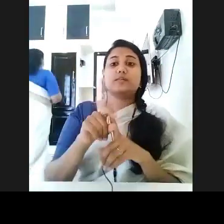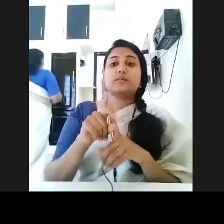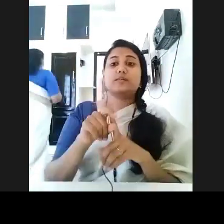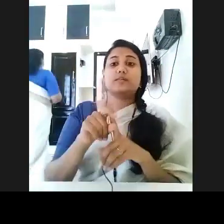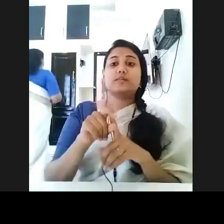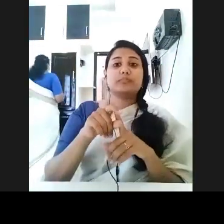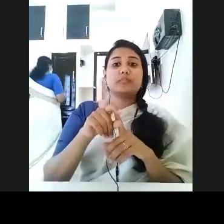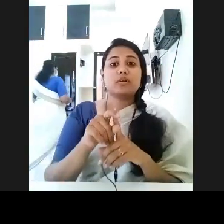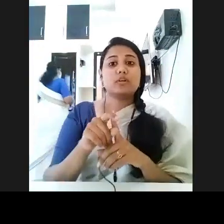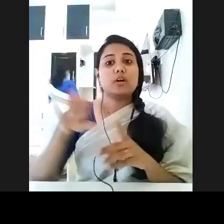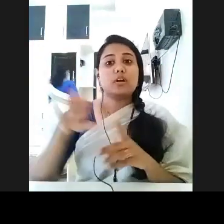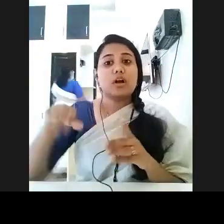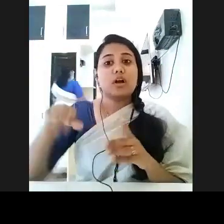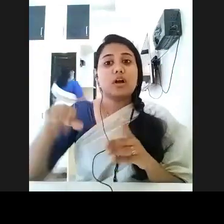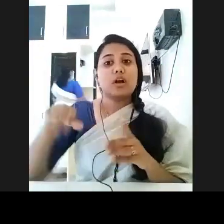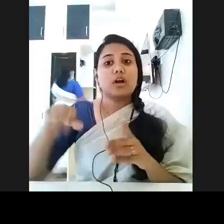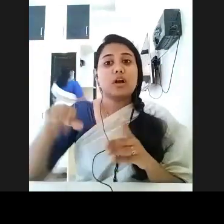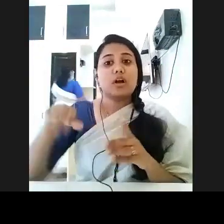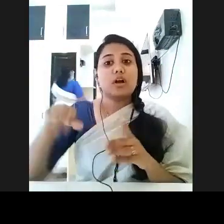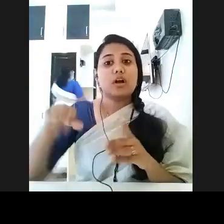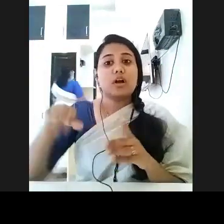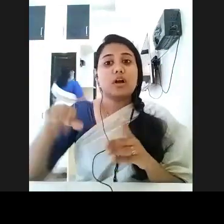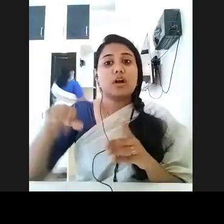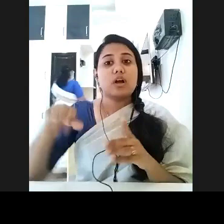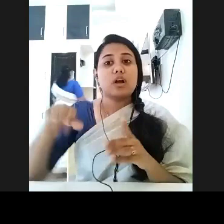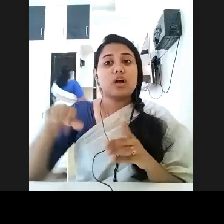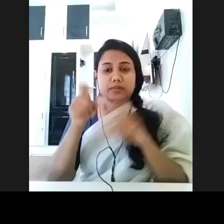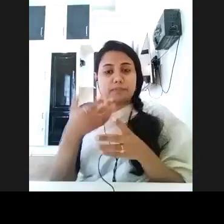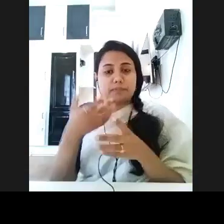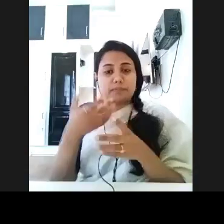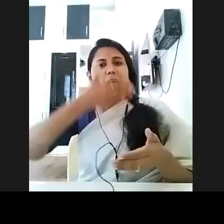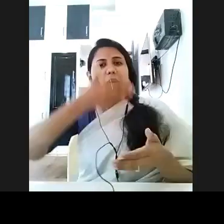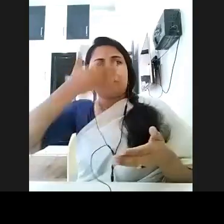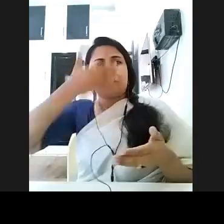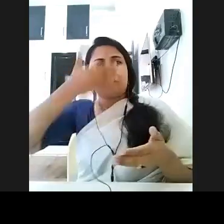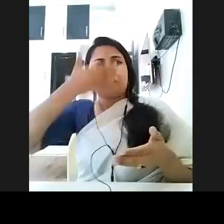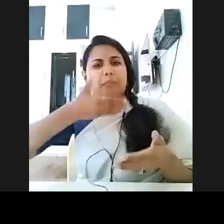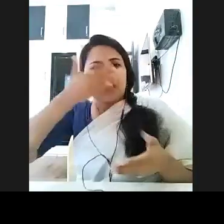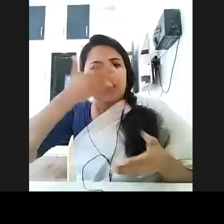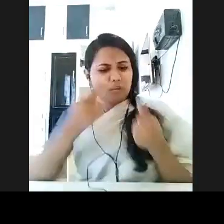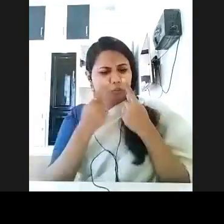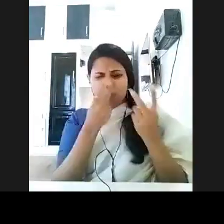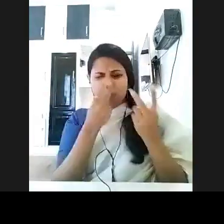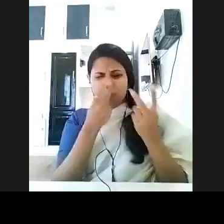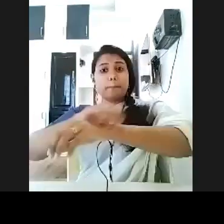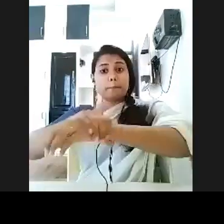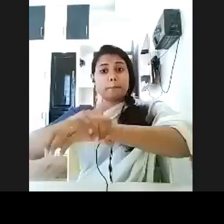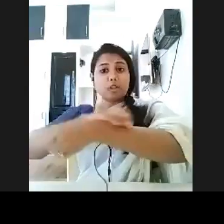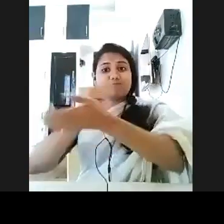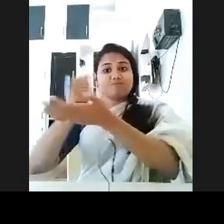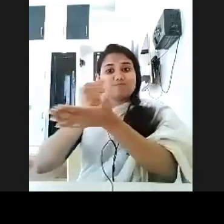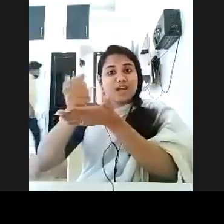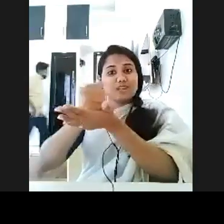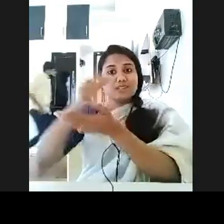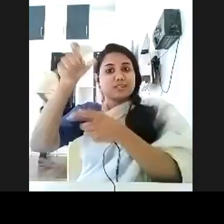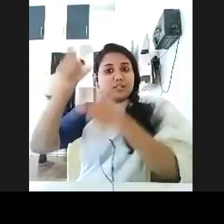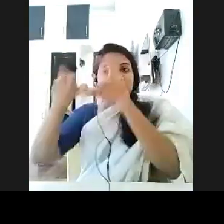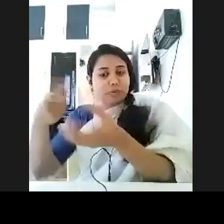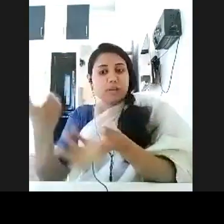പൾമണോളജിസ്റ്റ് പറയുമ്പോൾ ഈ ബ്രീതിങ്ങിൻ്റെയും ഇഷ്യൂസ് ഒക്കെ നോക്കുന്ന ആള്, ഫിസിയോതെറാപ്പിസ്റ്റ്, ഓക്യുപ്പേഷണൽ തെറാപ്പിസ്റ്റ്,